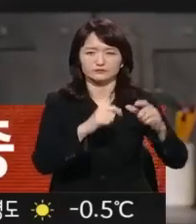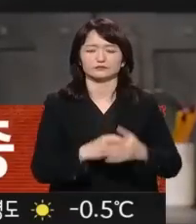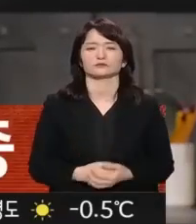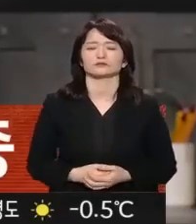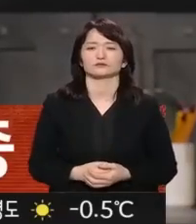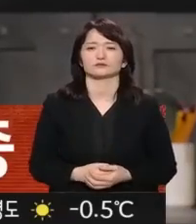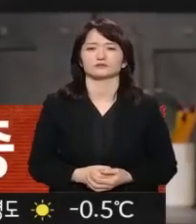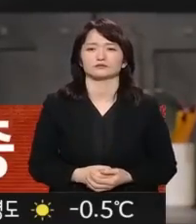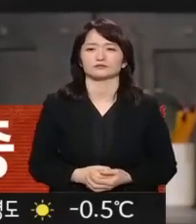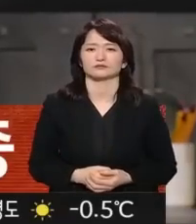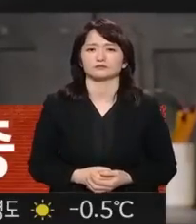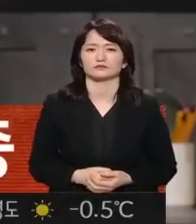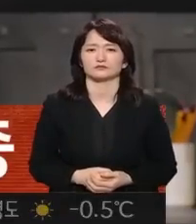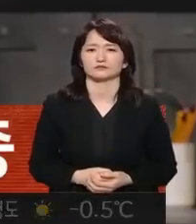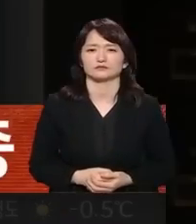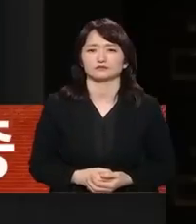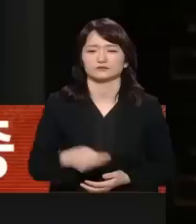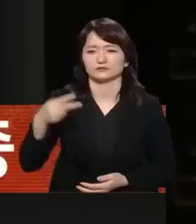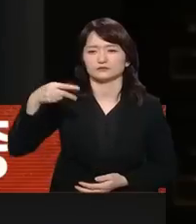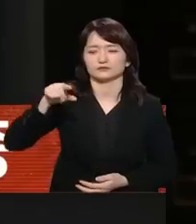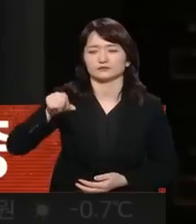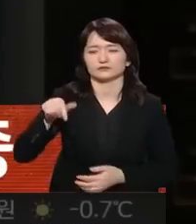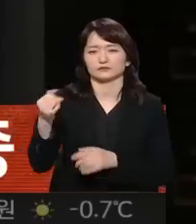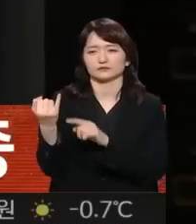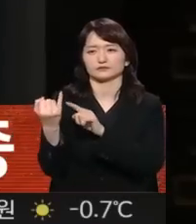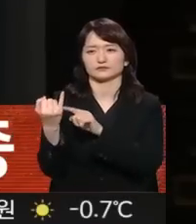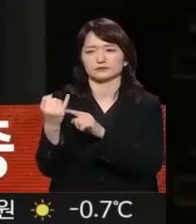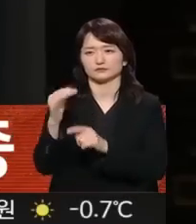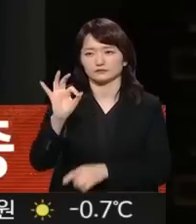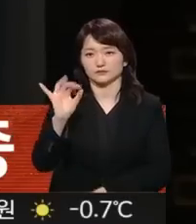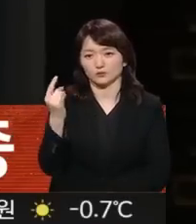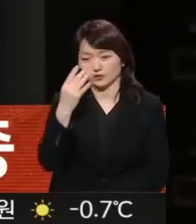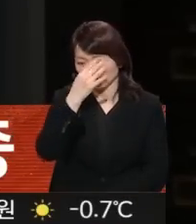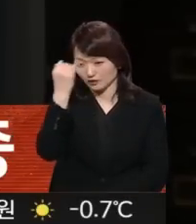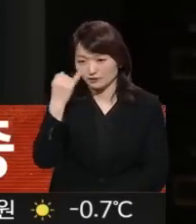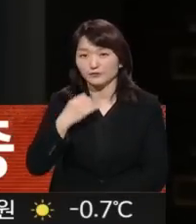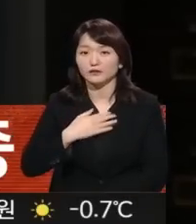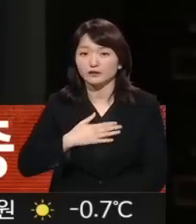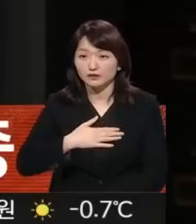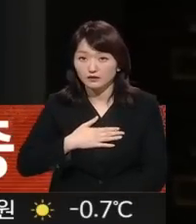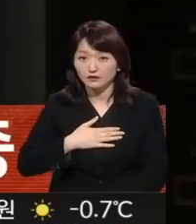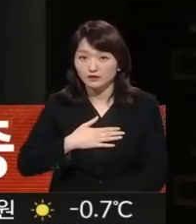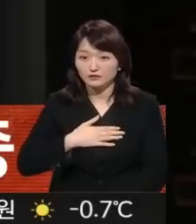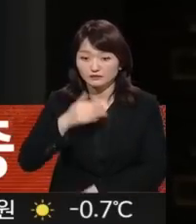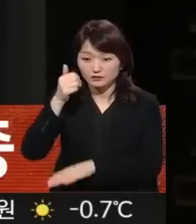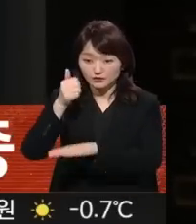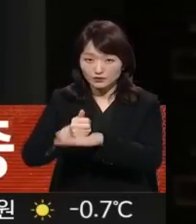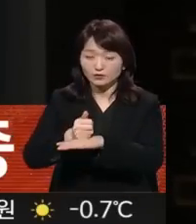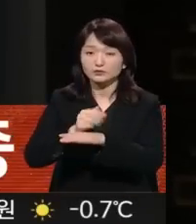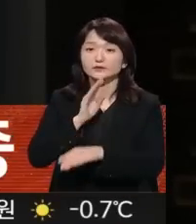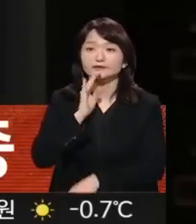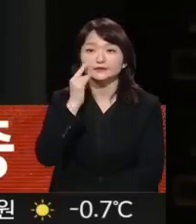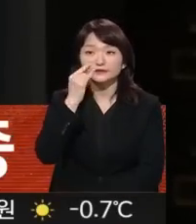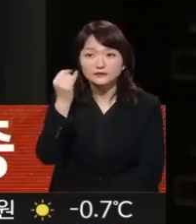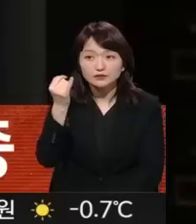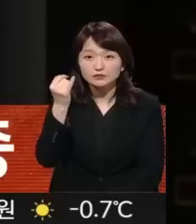석실을 풀어준 거죠 자이 석씨가 외할머니인줄 알았던 석씨가 친엄마인거는